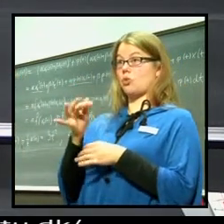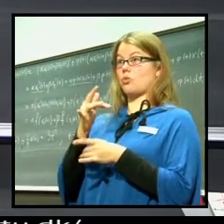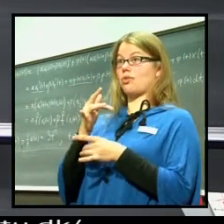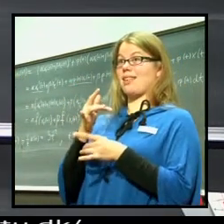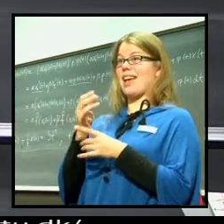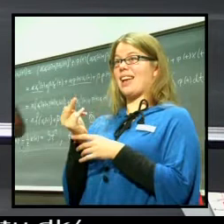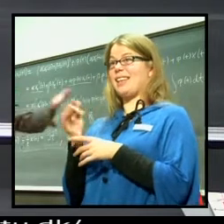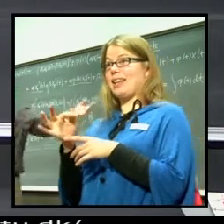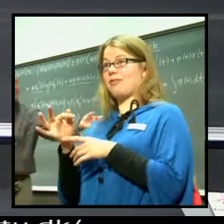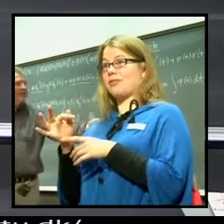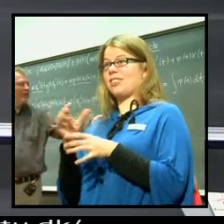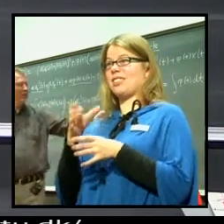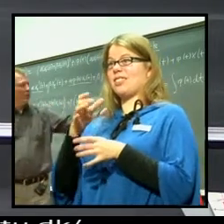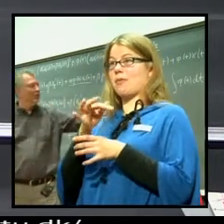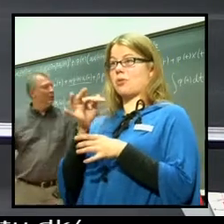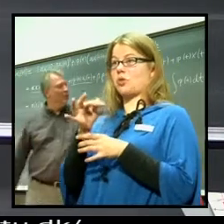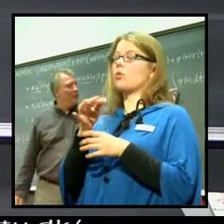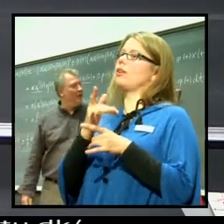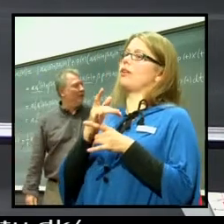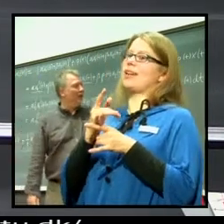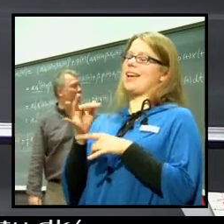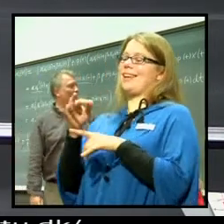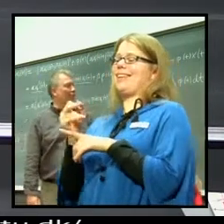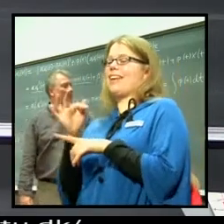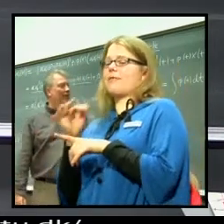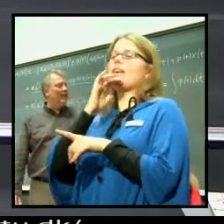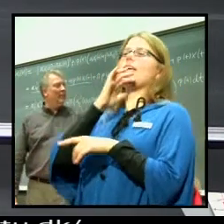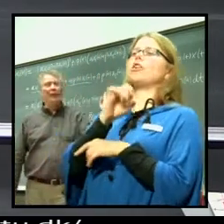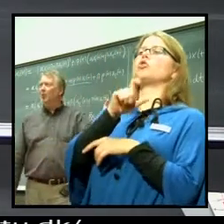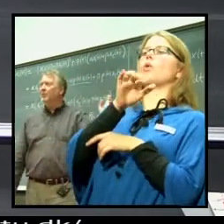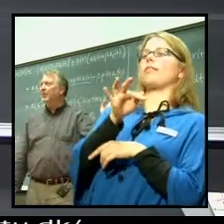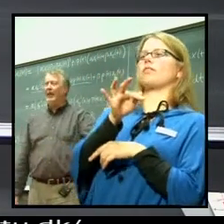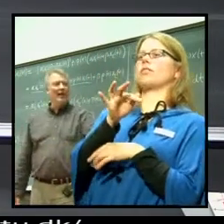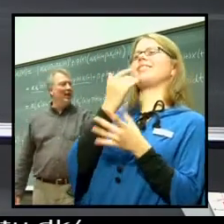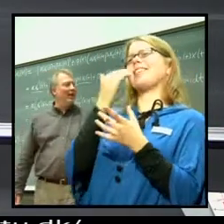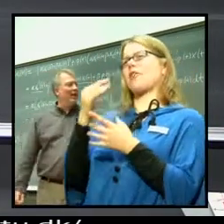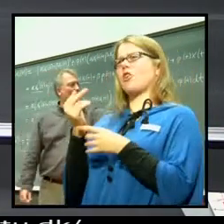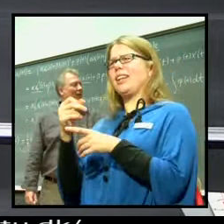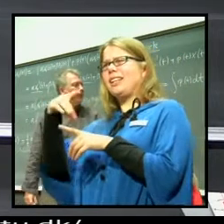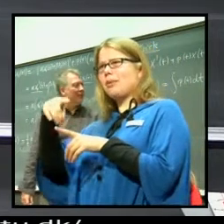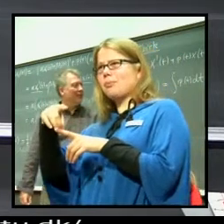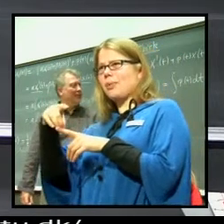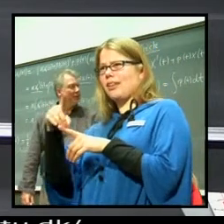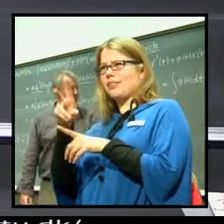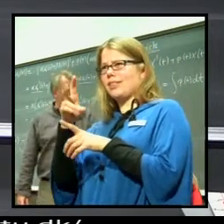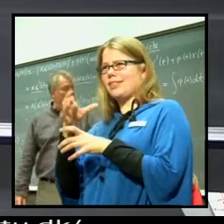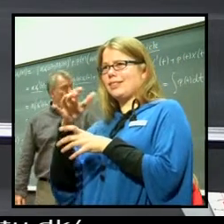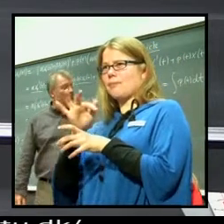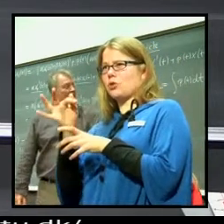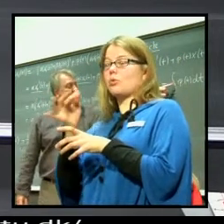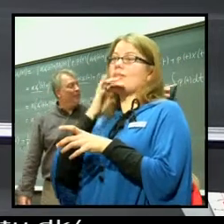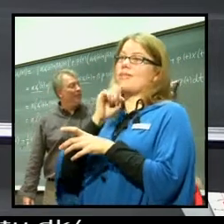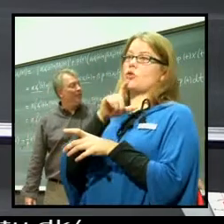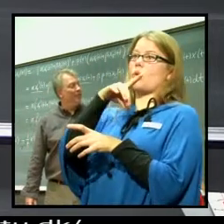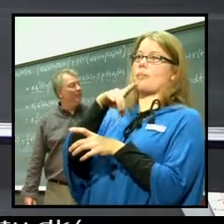f, så kommer stamfunktionen til lille p til at hedde store p. Det dumme ved det er, at en gang imellem kan det være svært